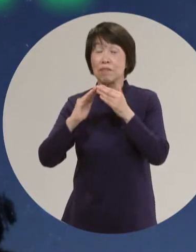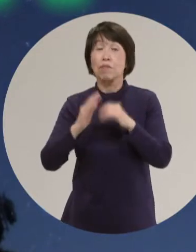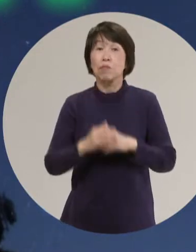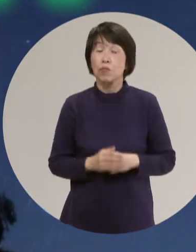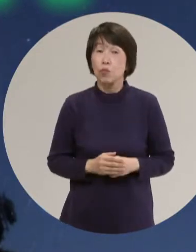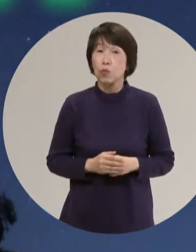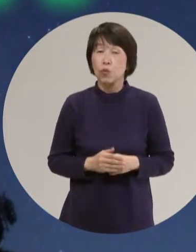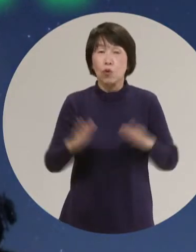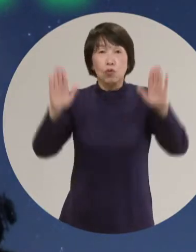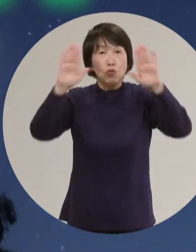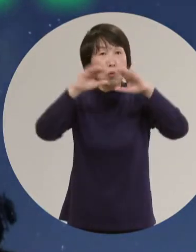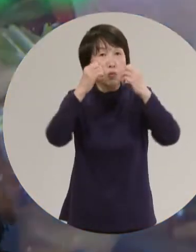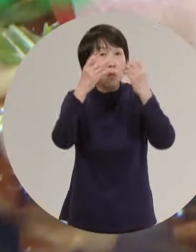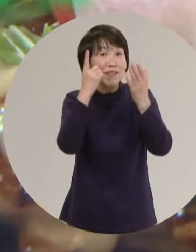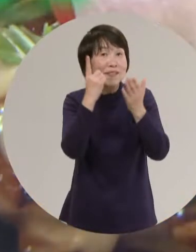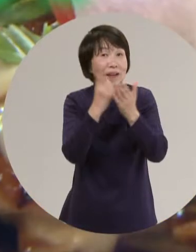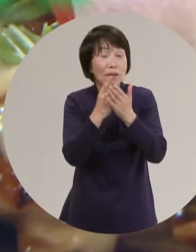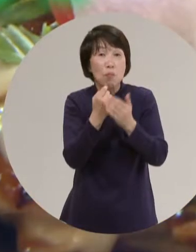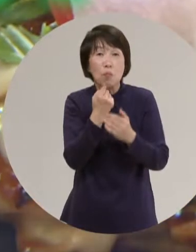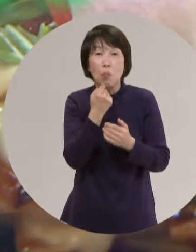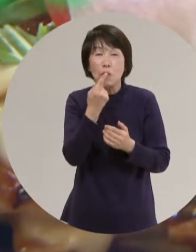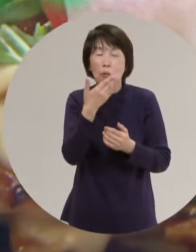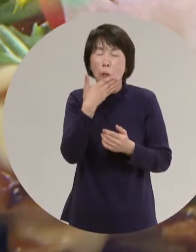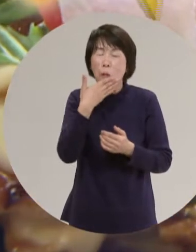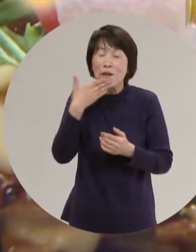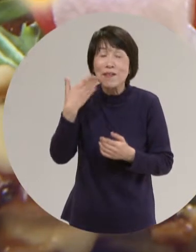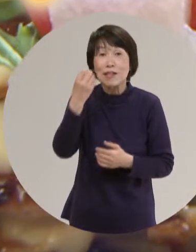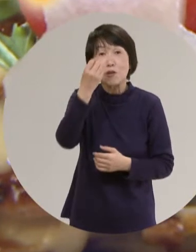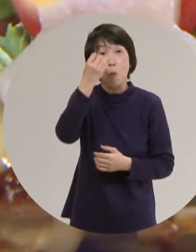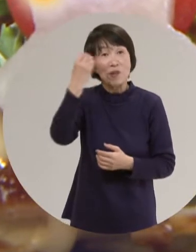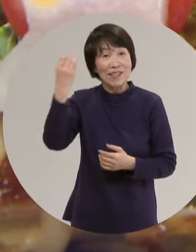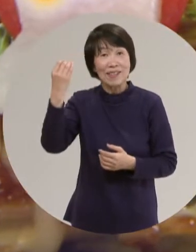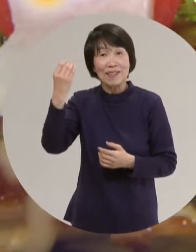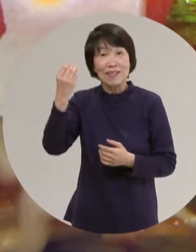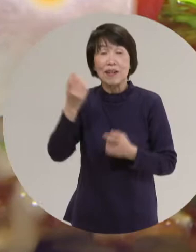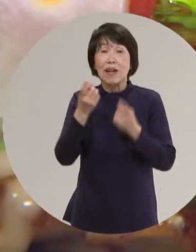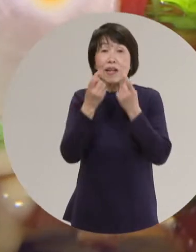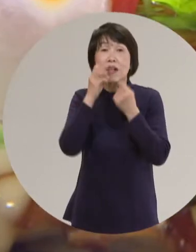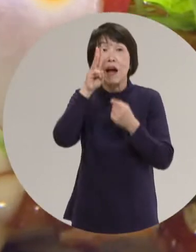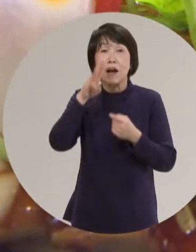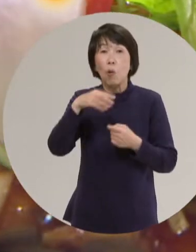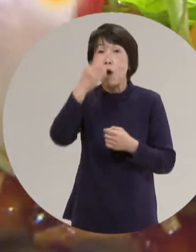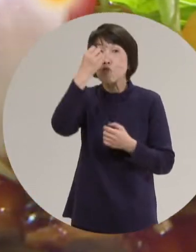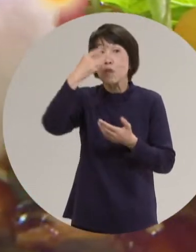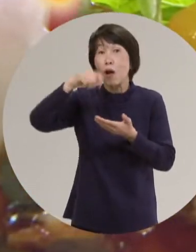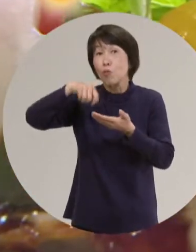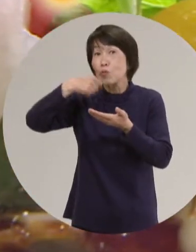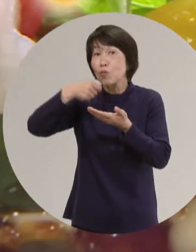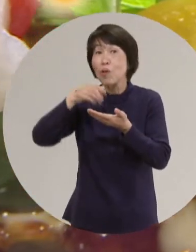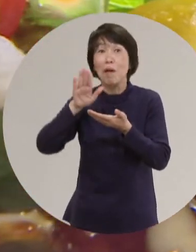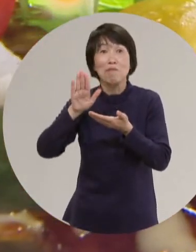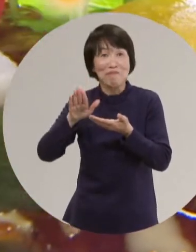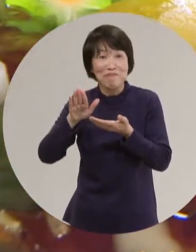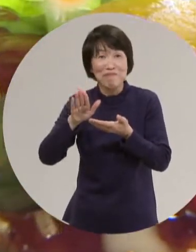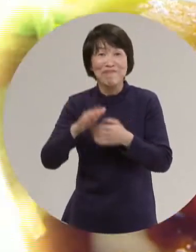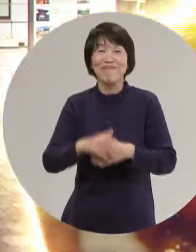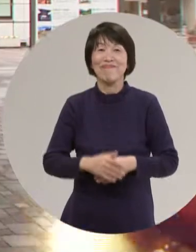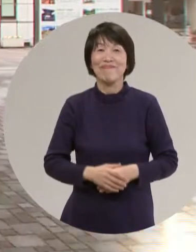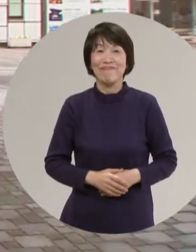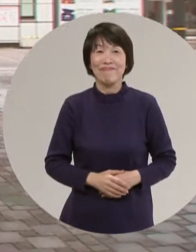町には夜空の星だけではなく美味しい星、稲川スターフードがあるんです。